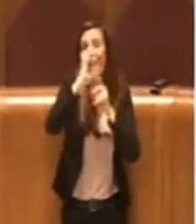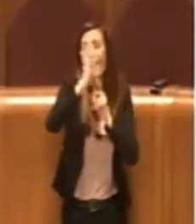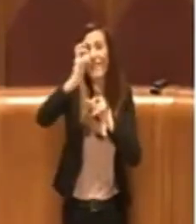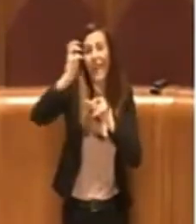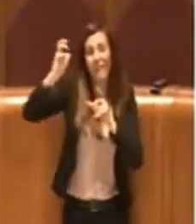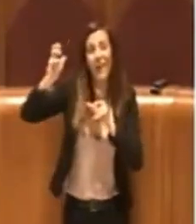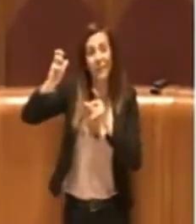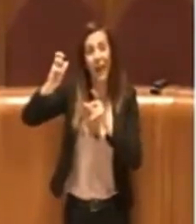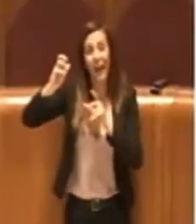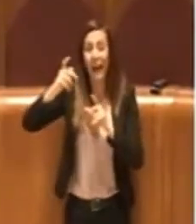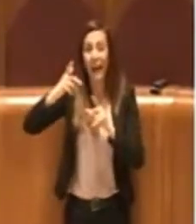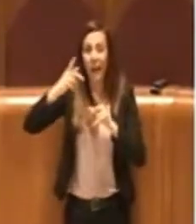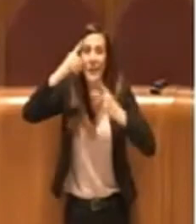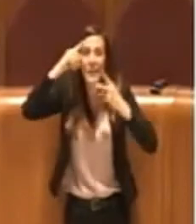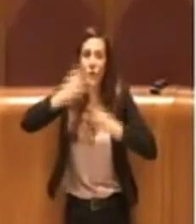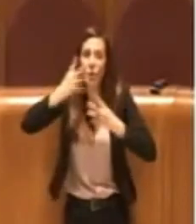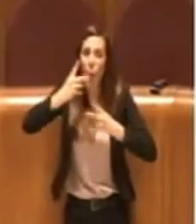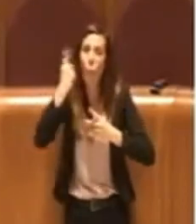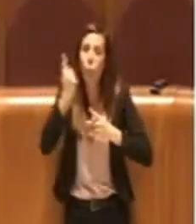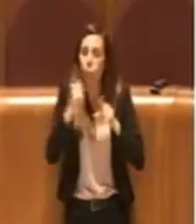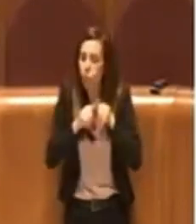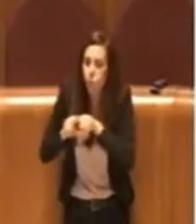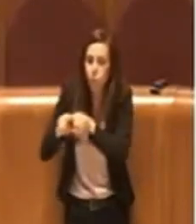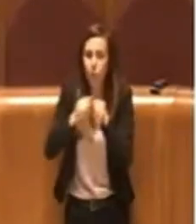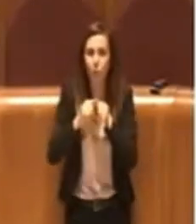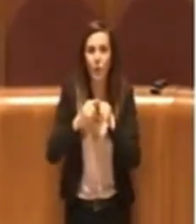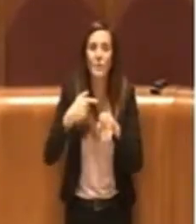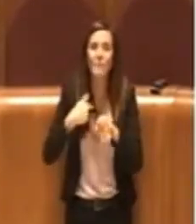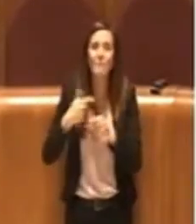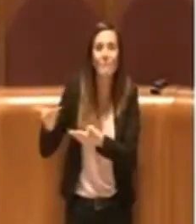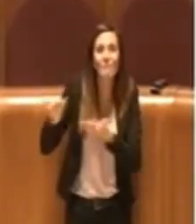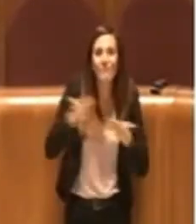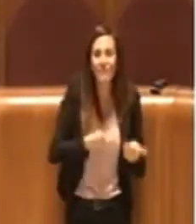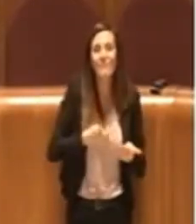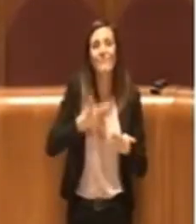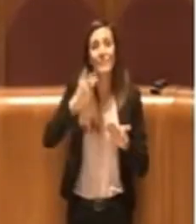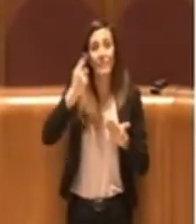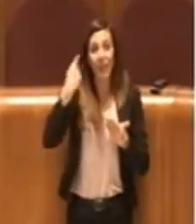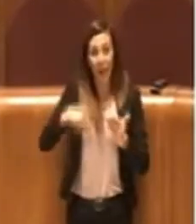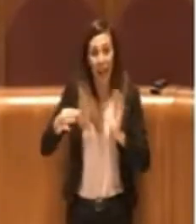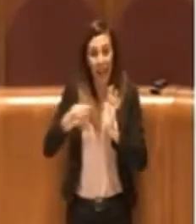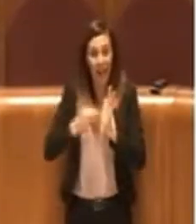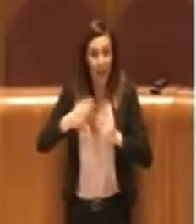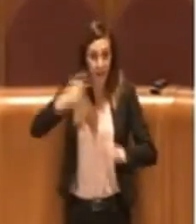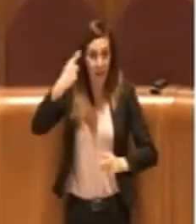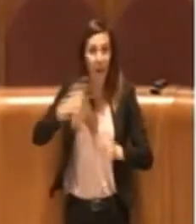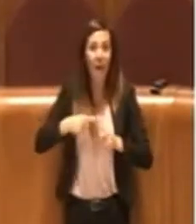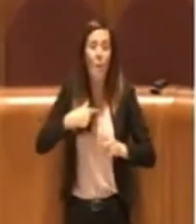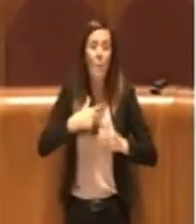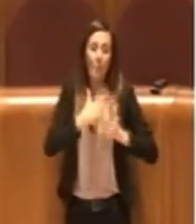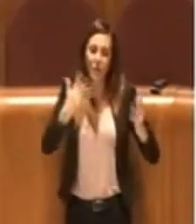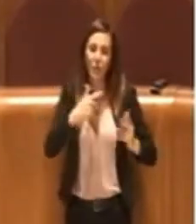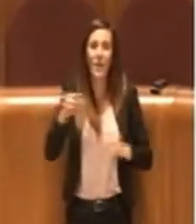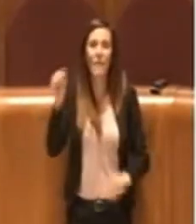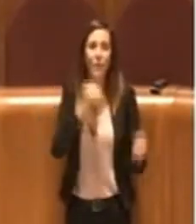Per cui cogliamo l'invito della collega Baio e la maggioranza voterà sì a questo ordine del giorno. Grazie.